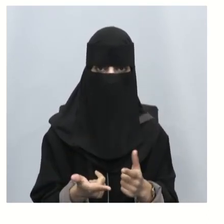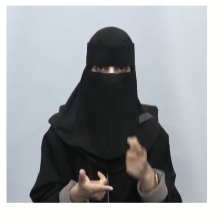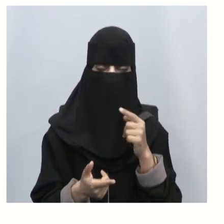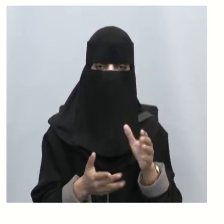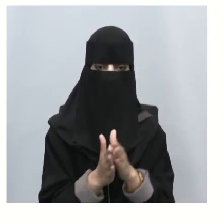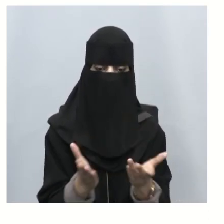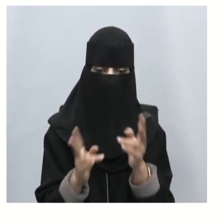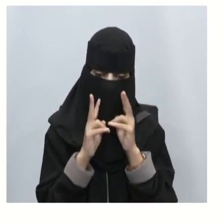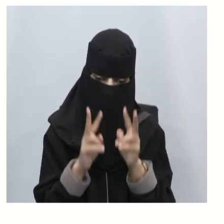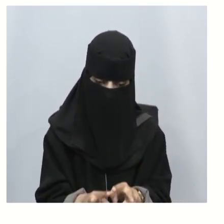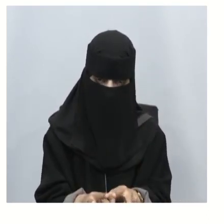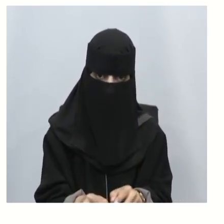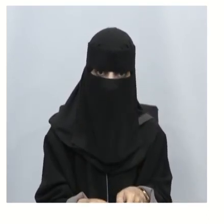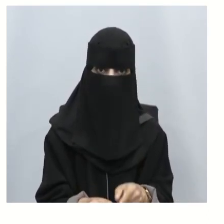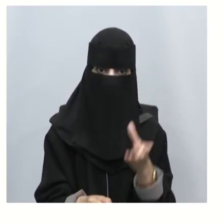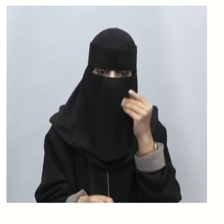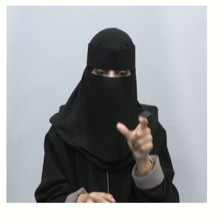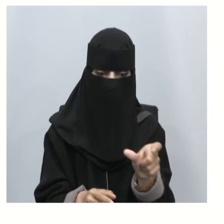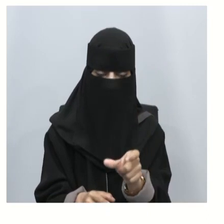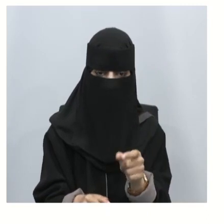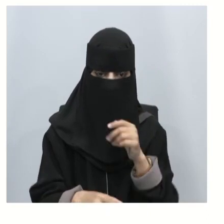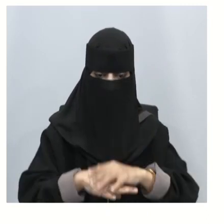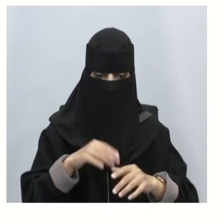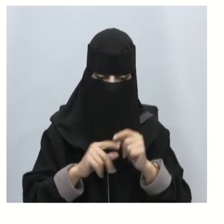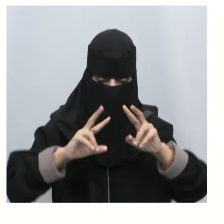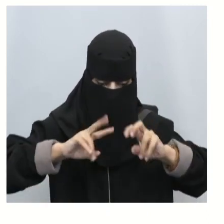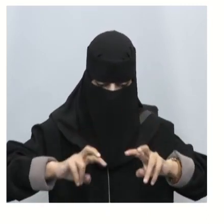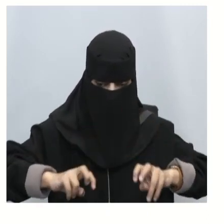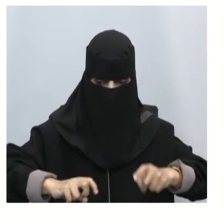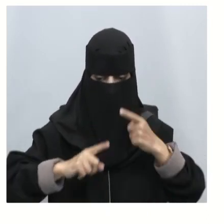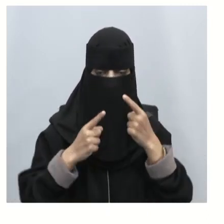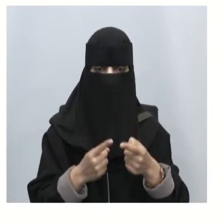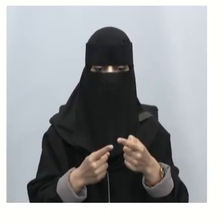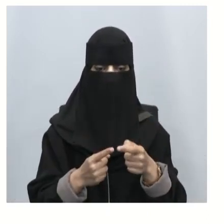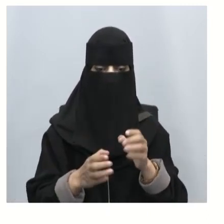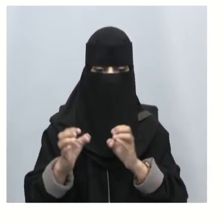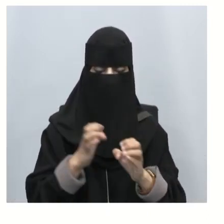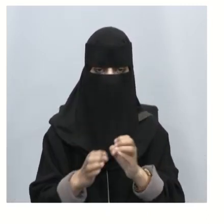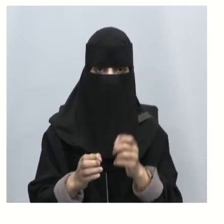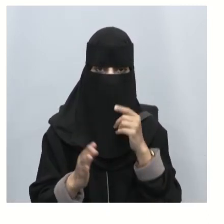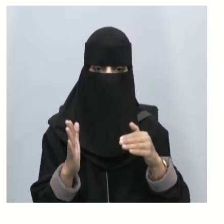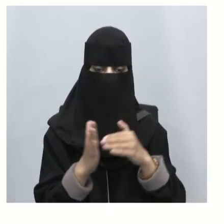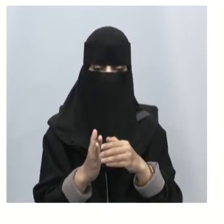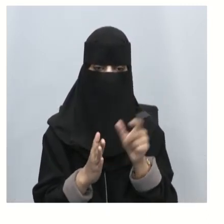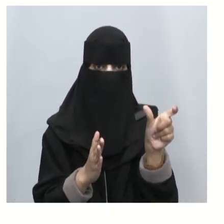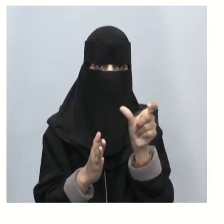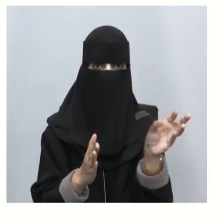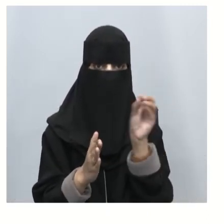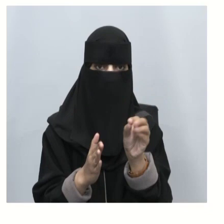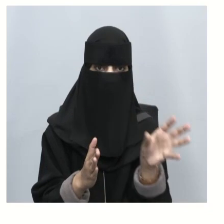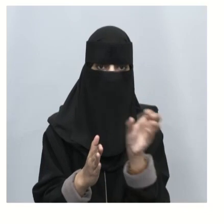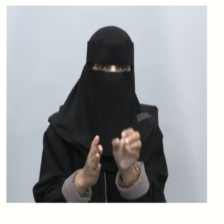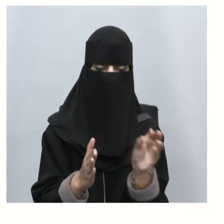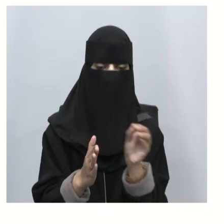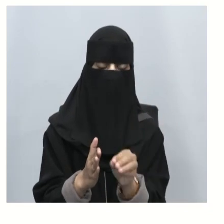الاستعانه بالكتاب المدرسي واستخدام مهاره البحث للبحث عن الاجابات حتى نملا الفراغات